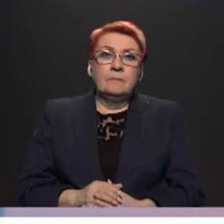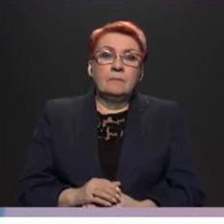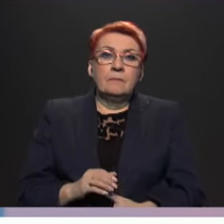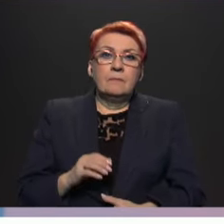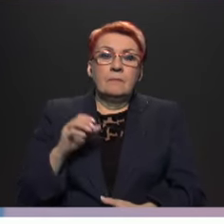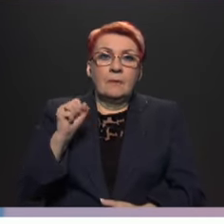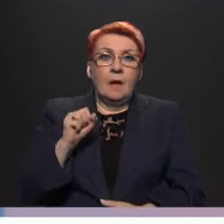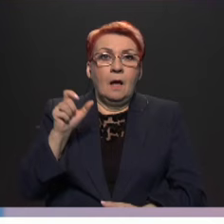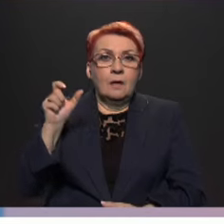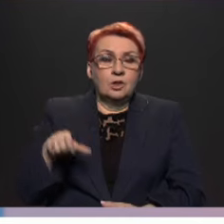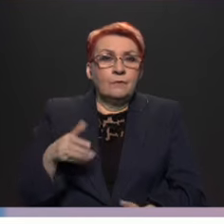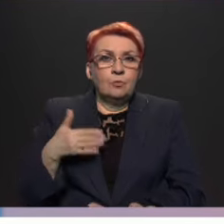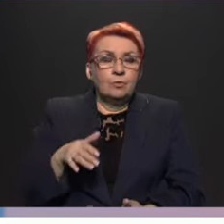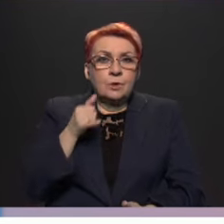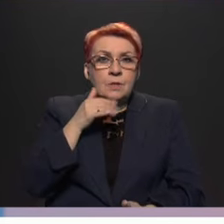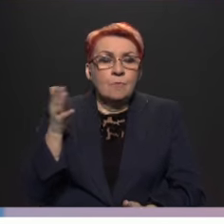уже